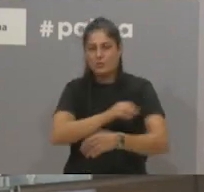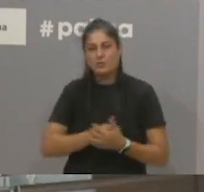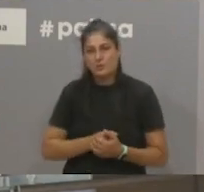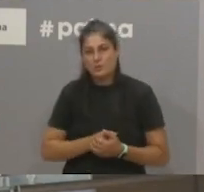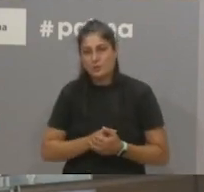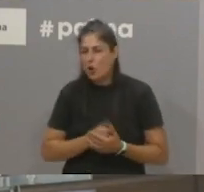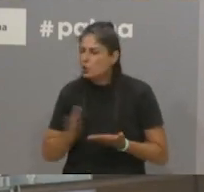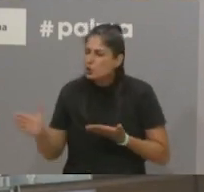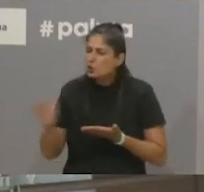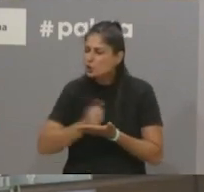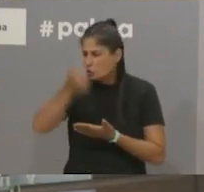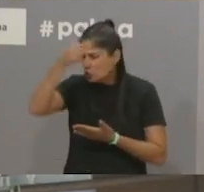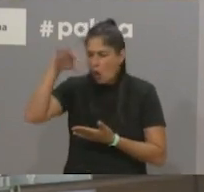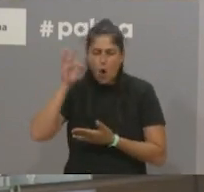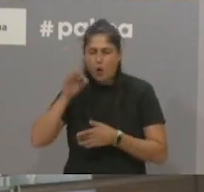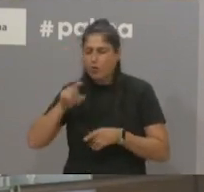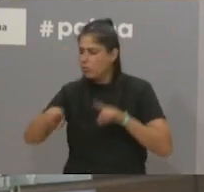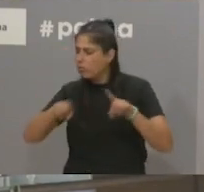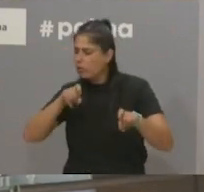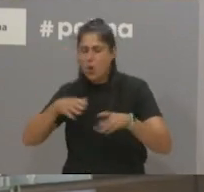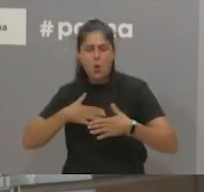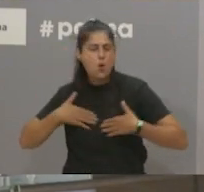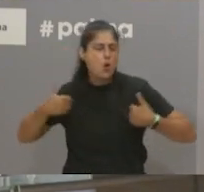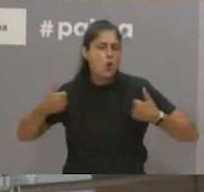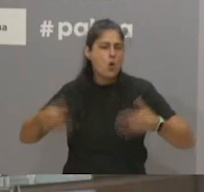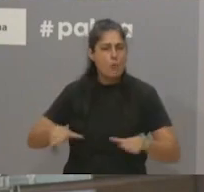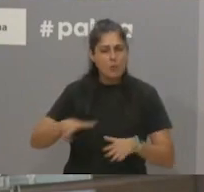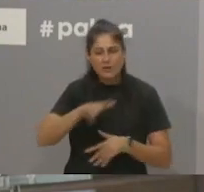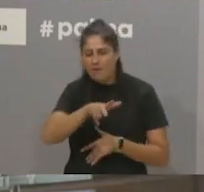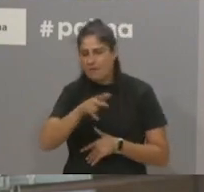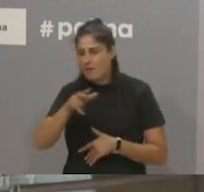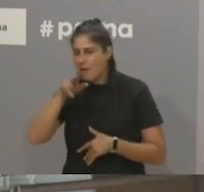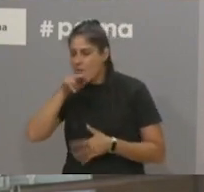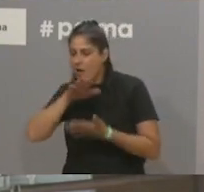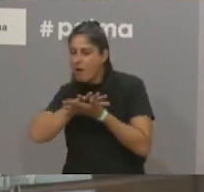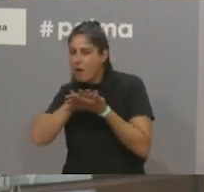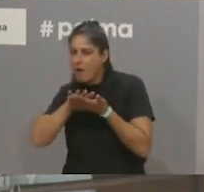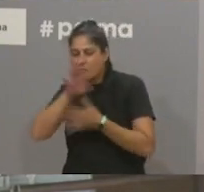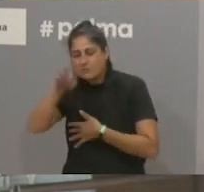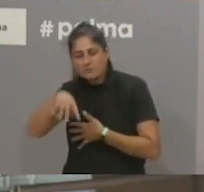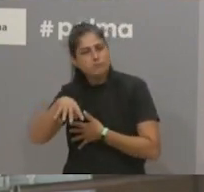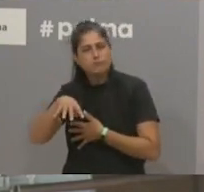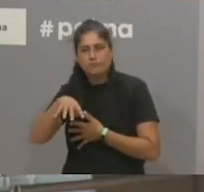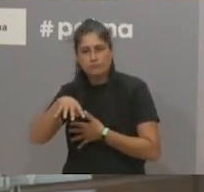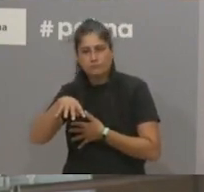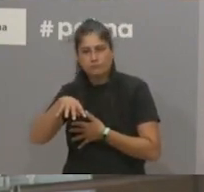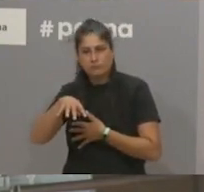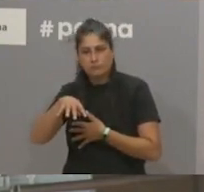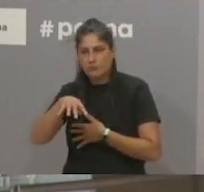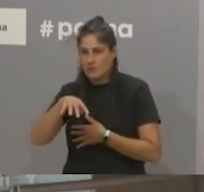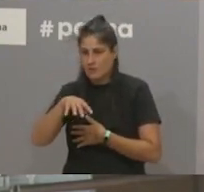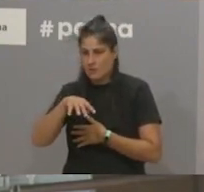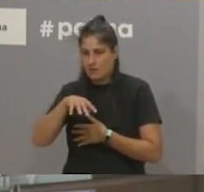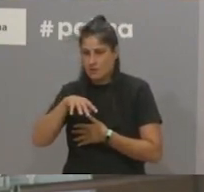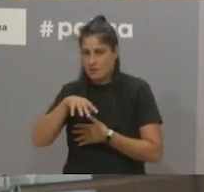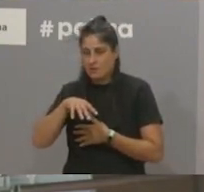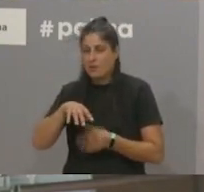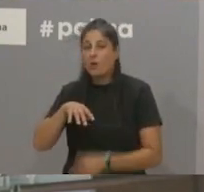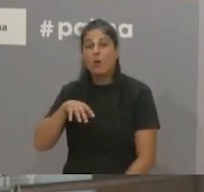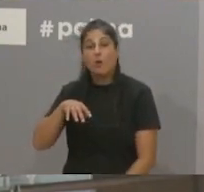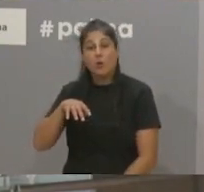Sigui quina sigui la llengua de preferència en què s'adrecen a l'administració, que no equival automàticament, per cert, a la llengua en què desitgen